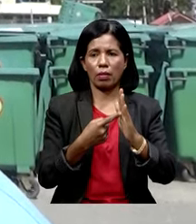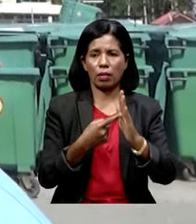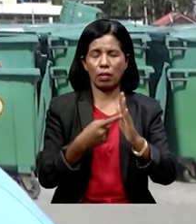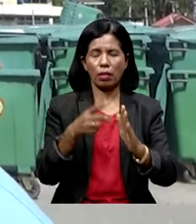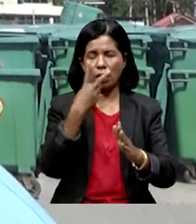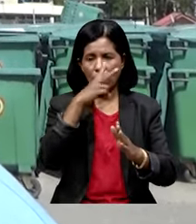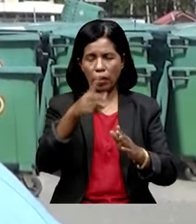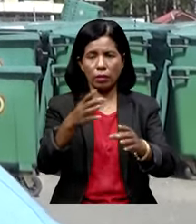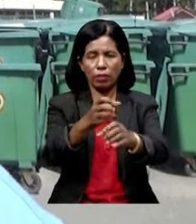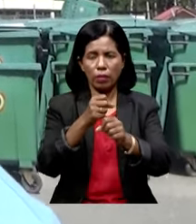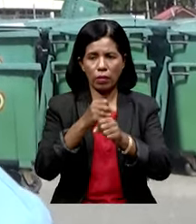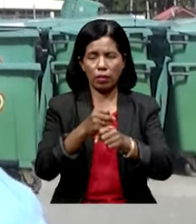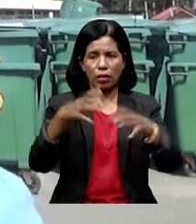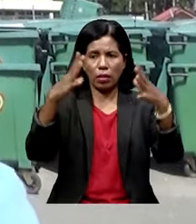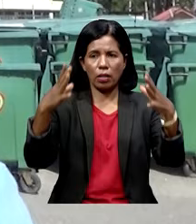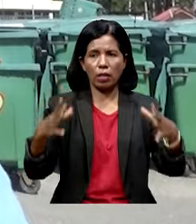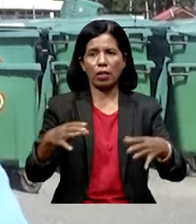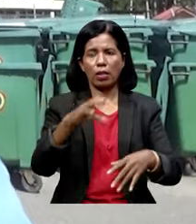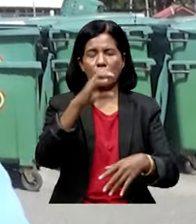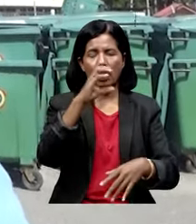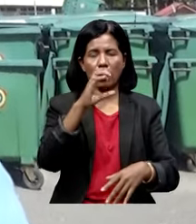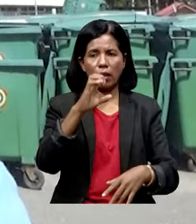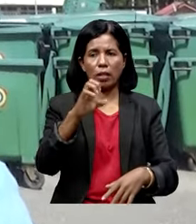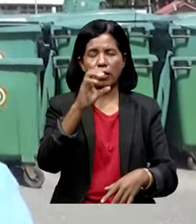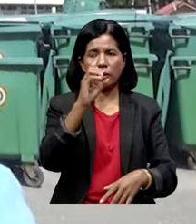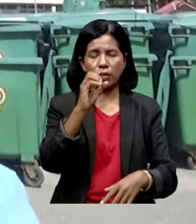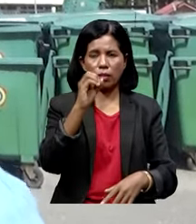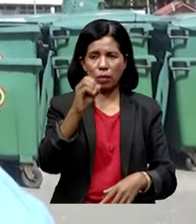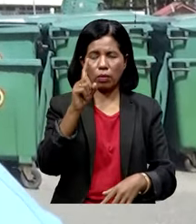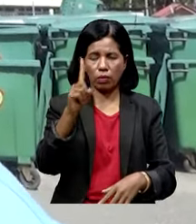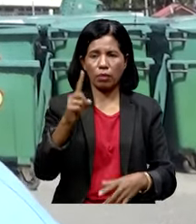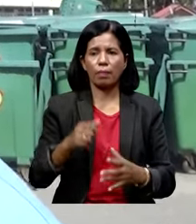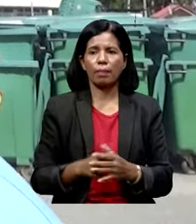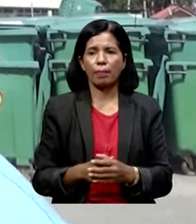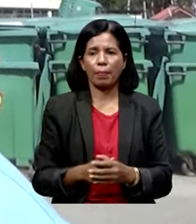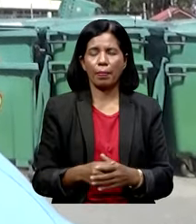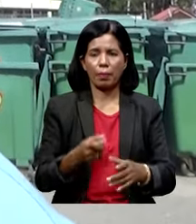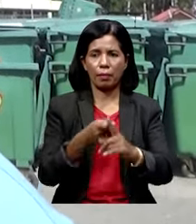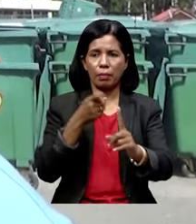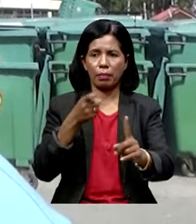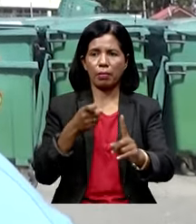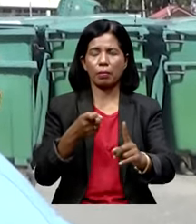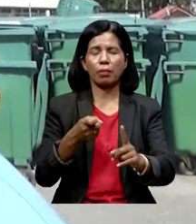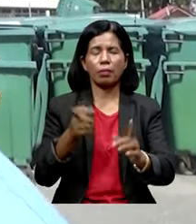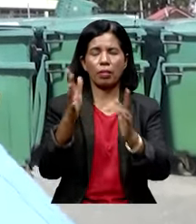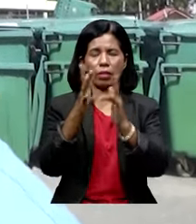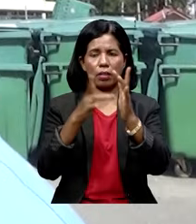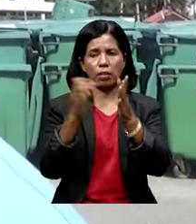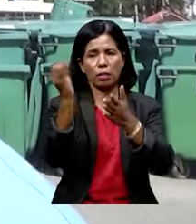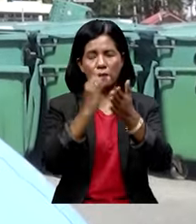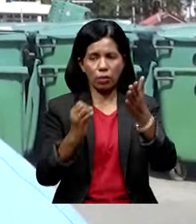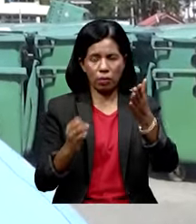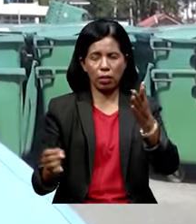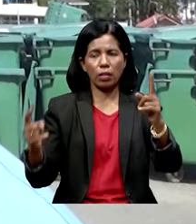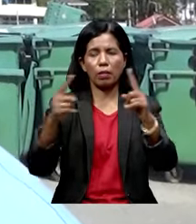subzona, né? Subzona, né? E01. E01 né? Obre usi be Cristo Rei, tem sim mais to